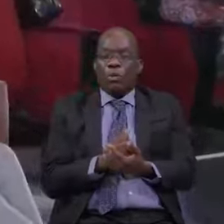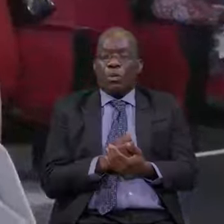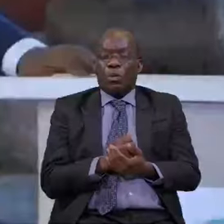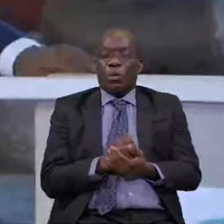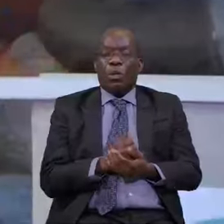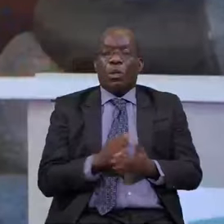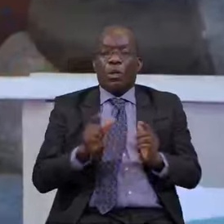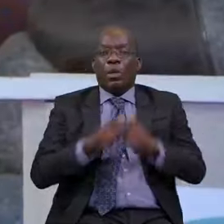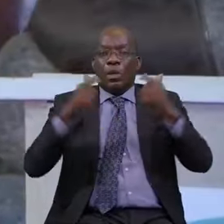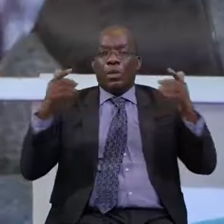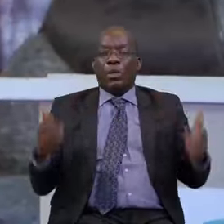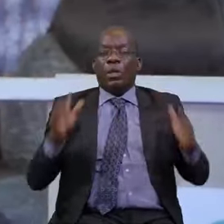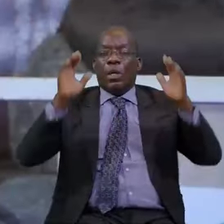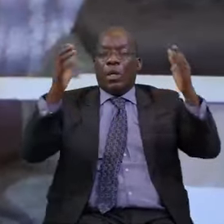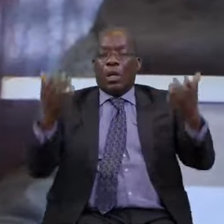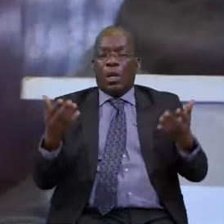la surabondance pour vous,